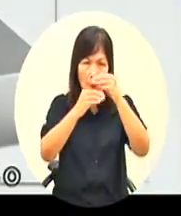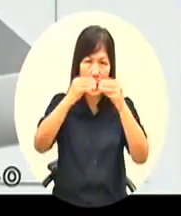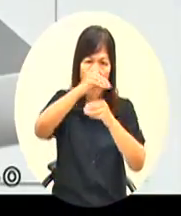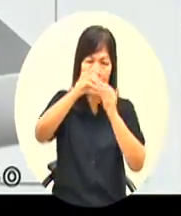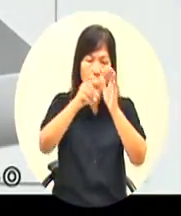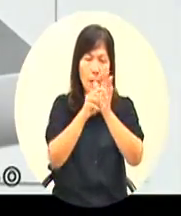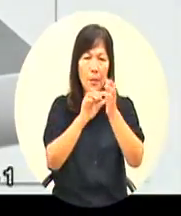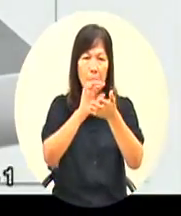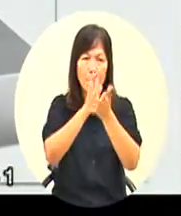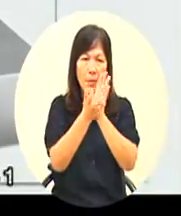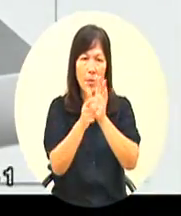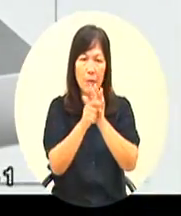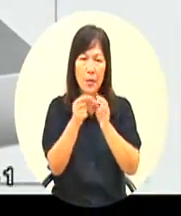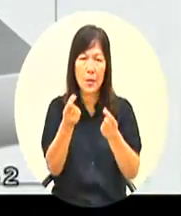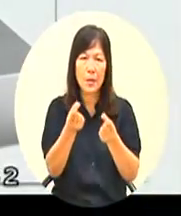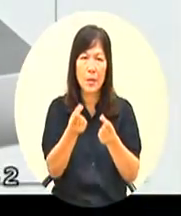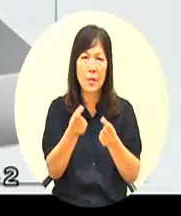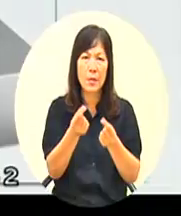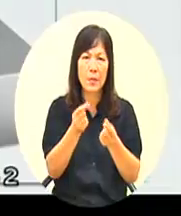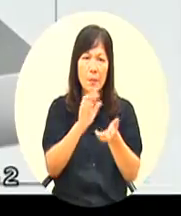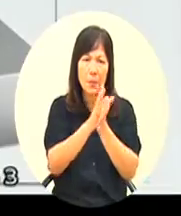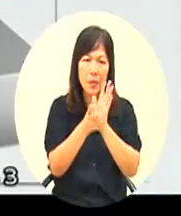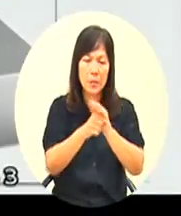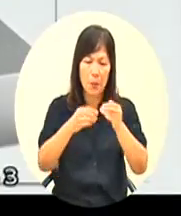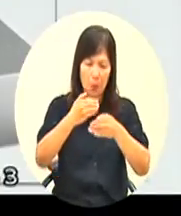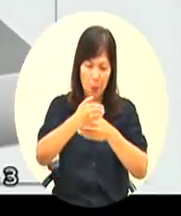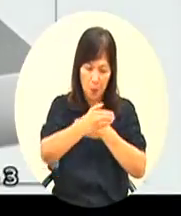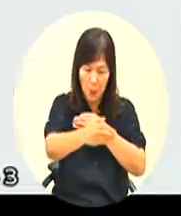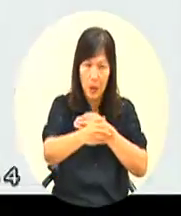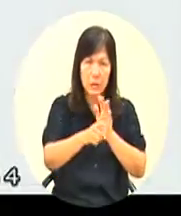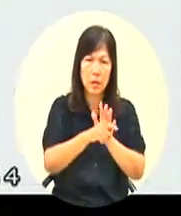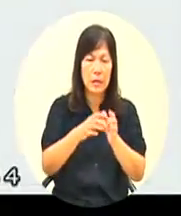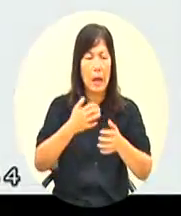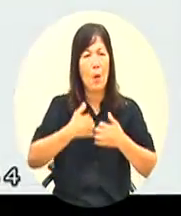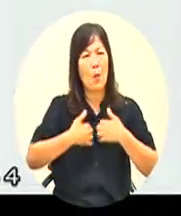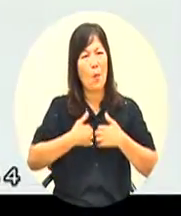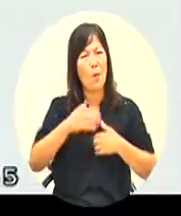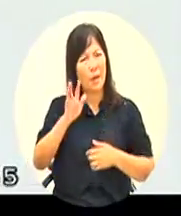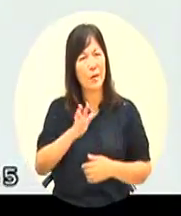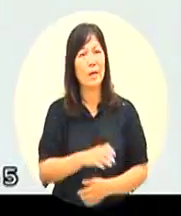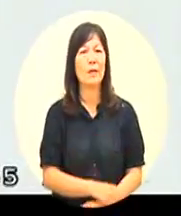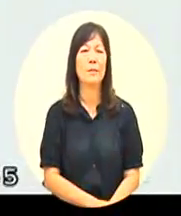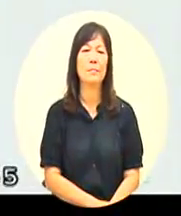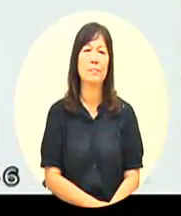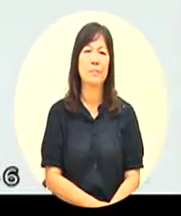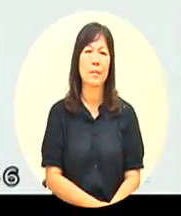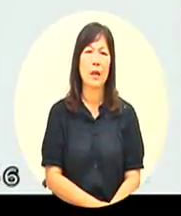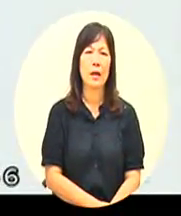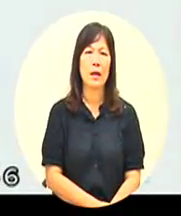样子可以让它过程当中是一种快乐，然后